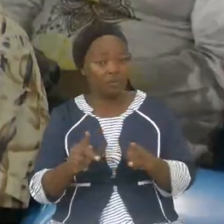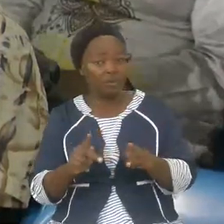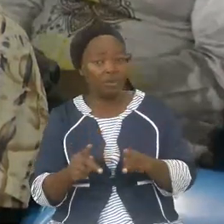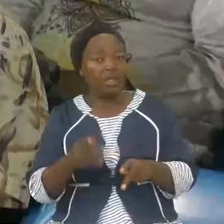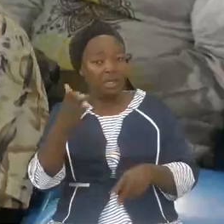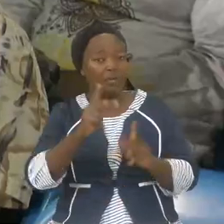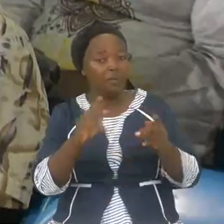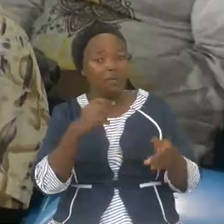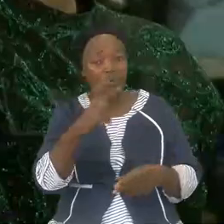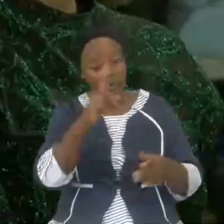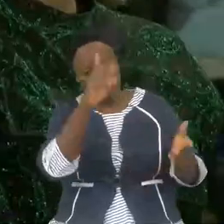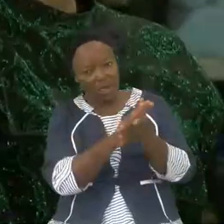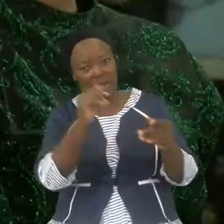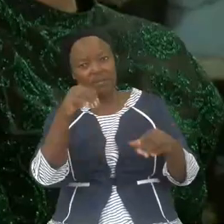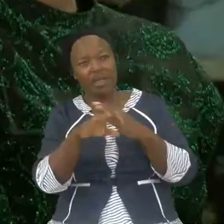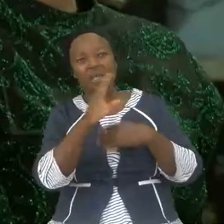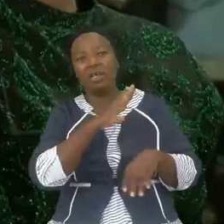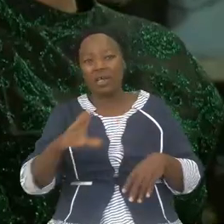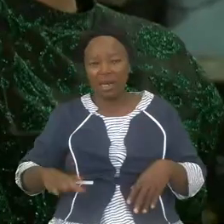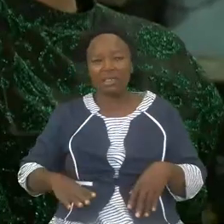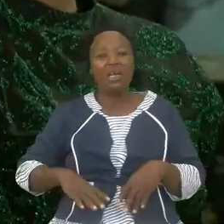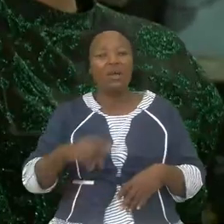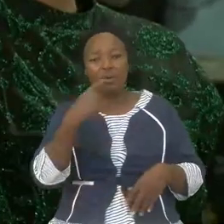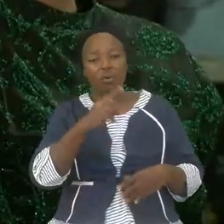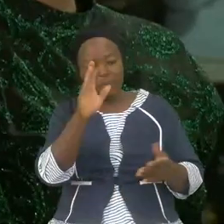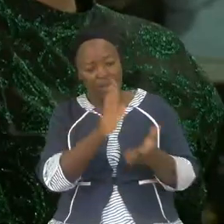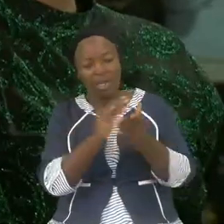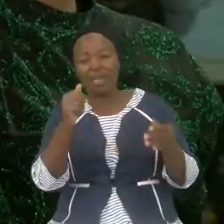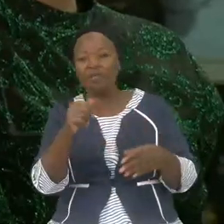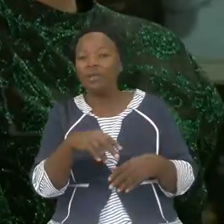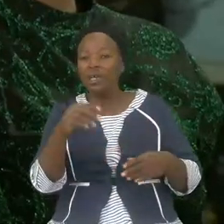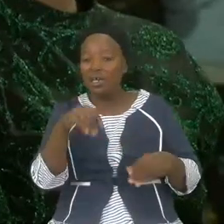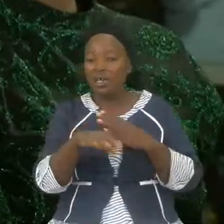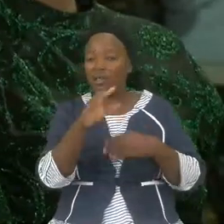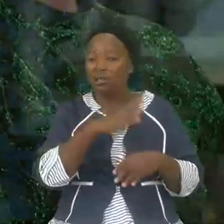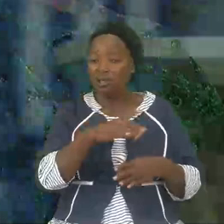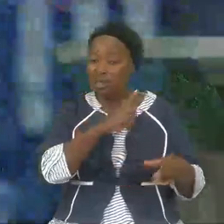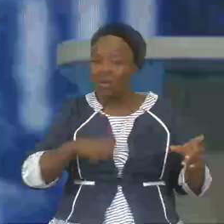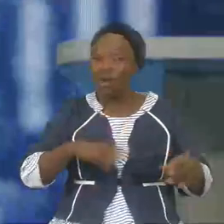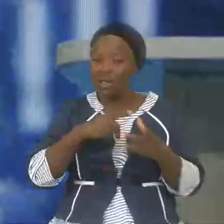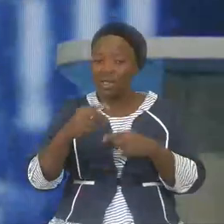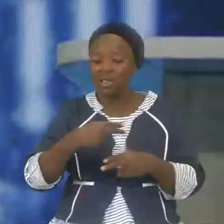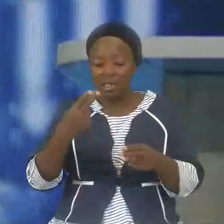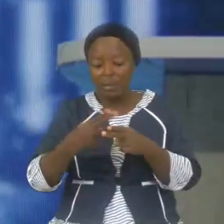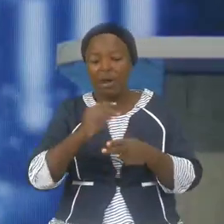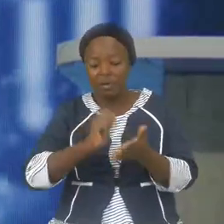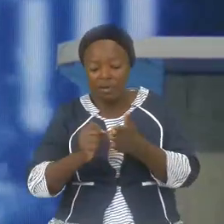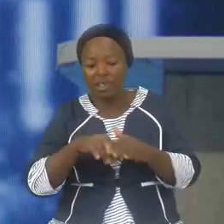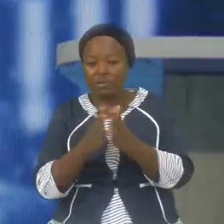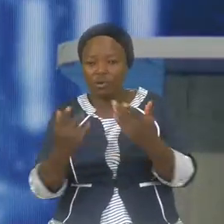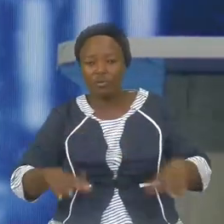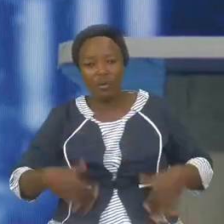personnes. Les gens qui croient en Christ, les gens qui croient au Seigneur, et leurs noms sont écrits dans le livre de vie. Et puis